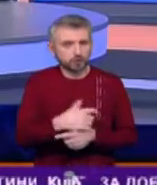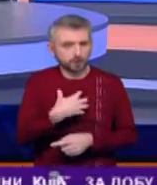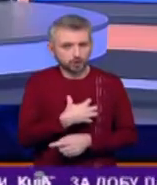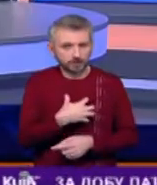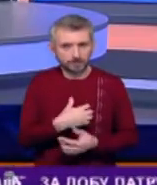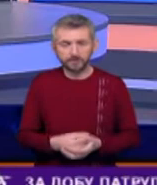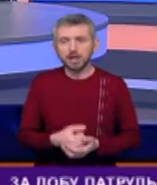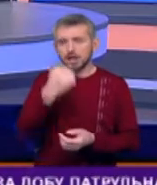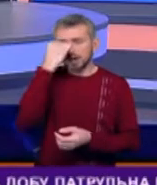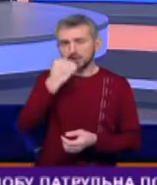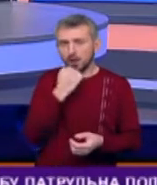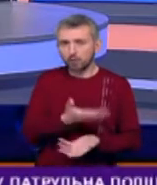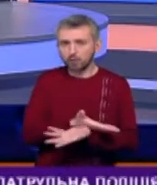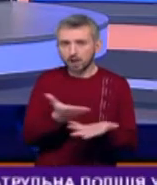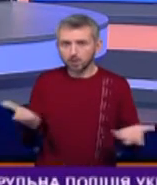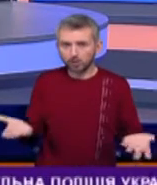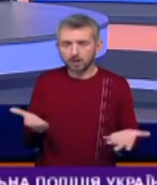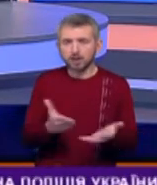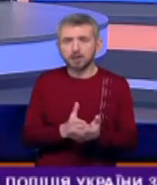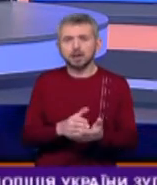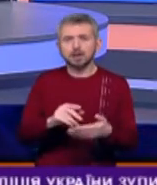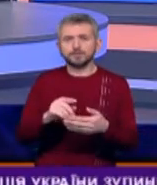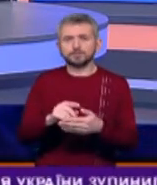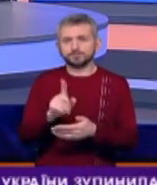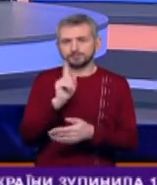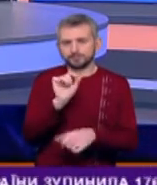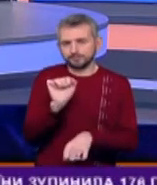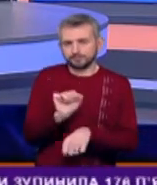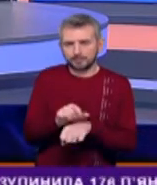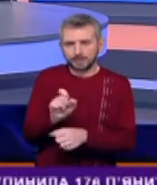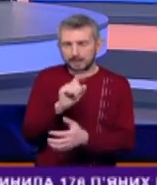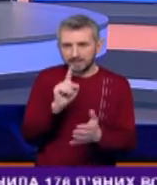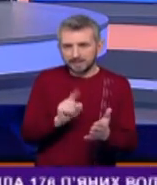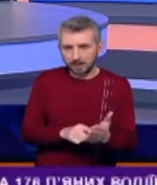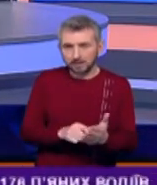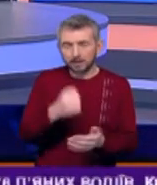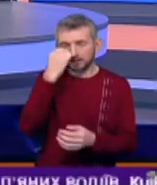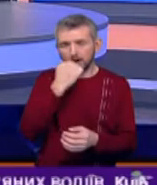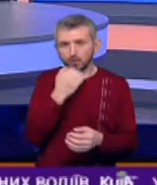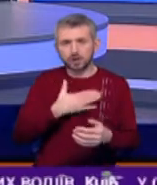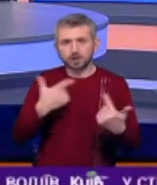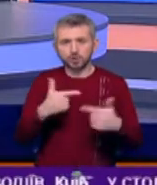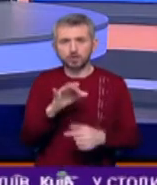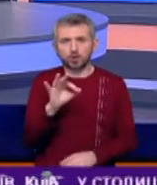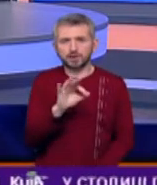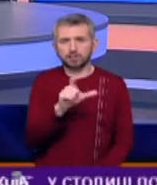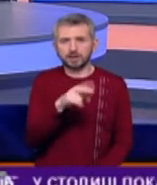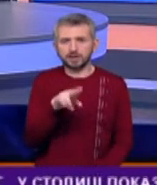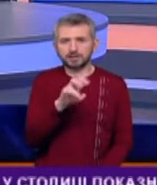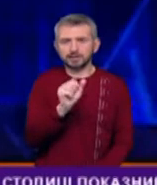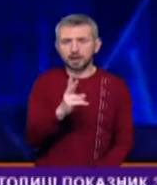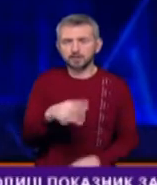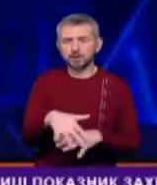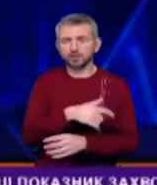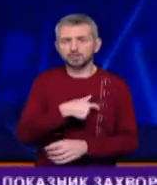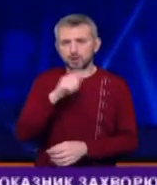Вони дуже важливі. Дякую, панове. Ставимо кому в цьому питанні. Я дякую насамперед нашим гостям. Це Остап Єднак, народний депутат України. Він